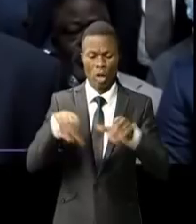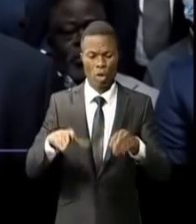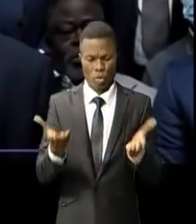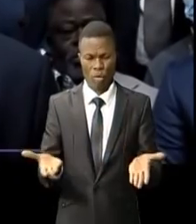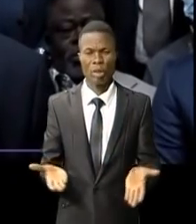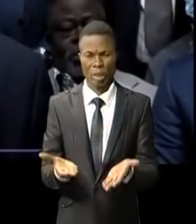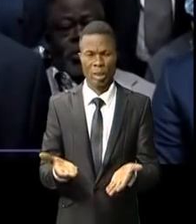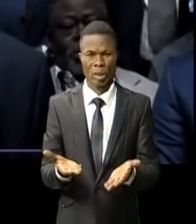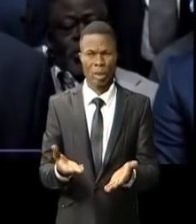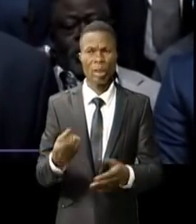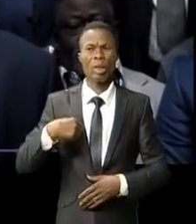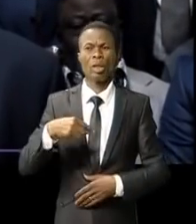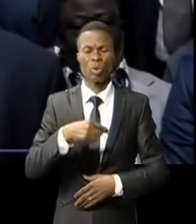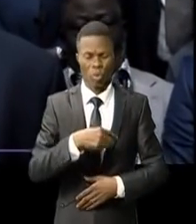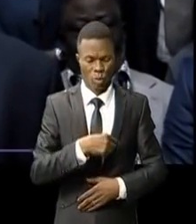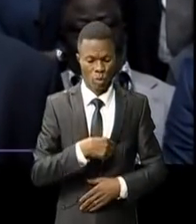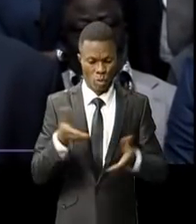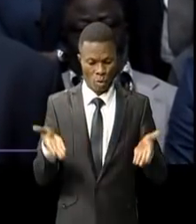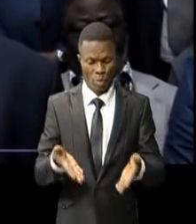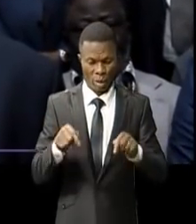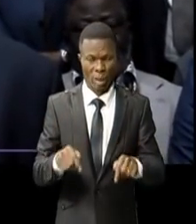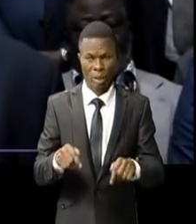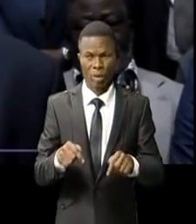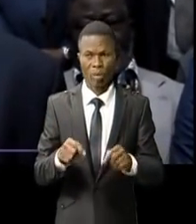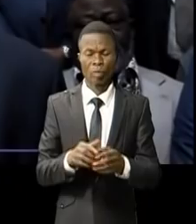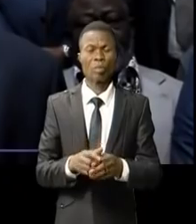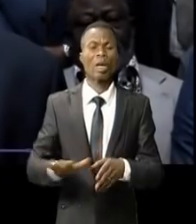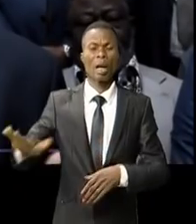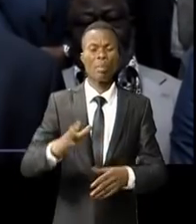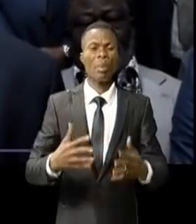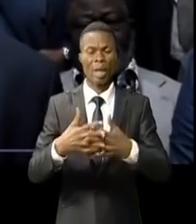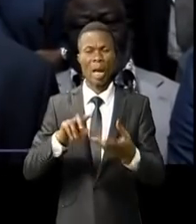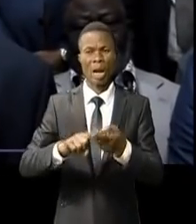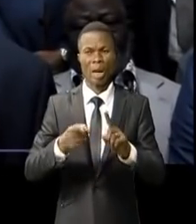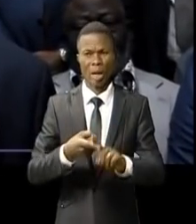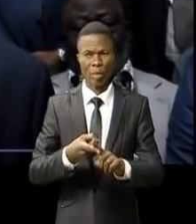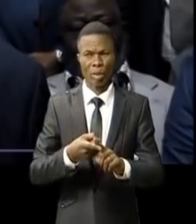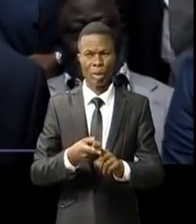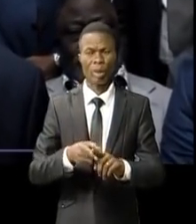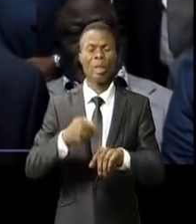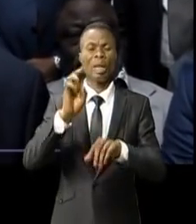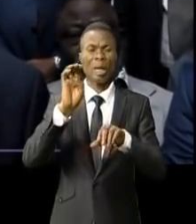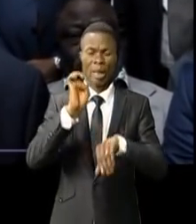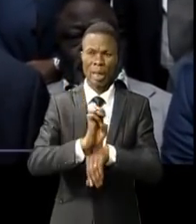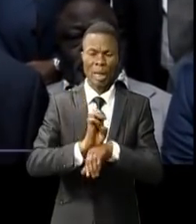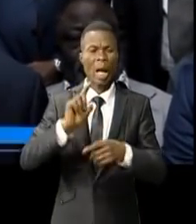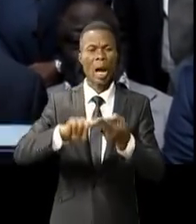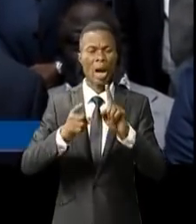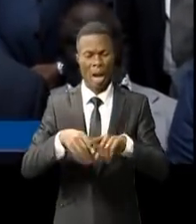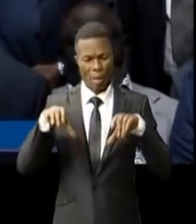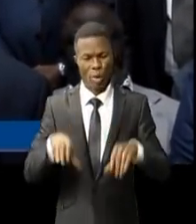congolaise. Et nous sommes ici comme un pays partenaire, privilégié et ami de la RDC